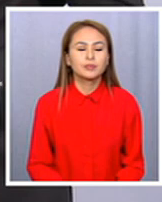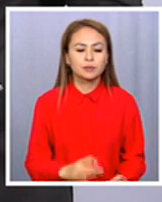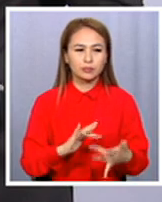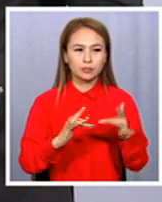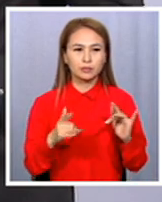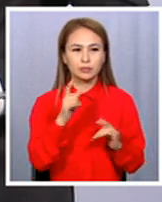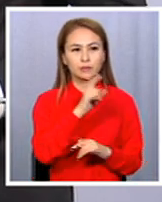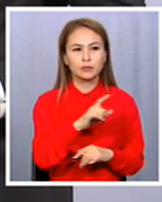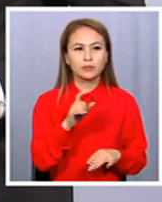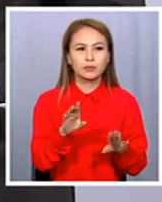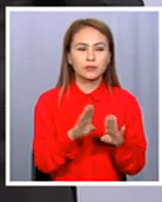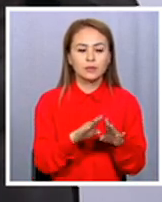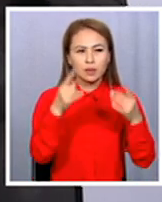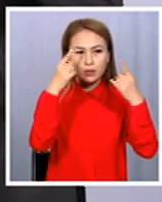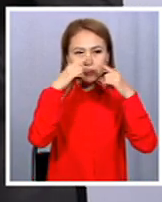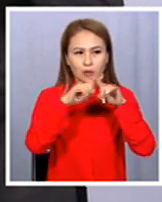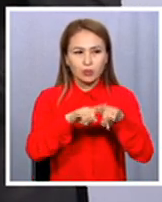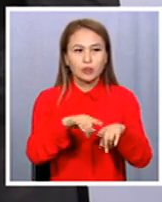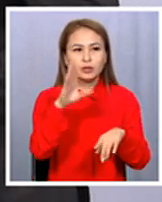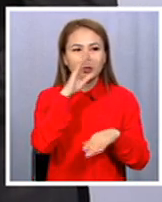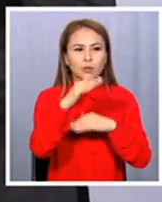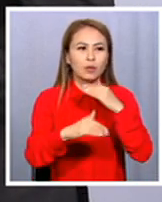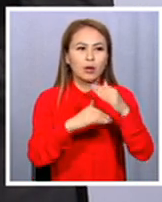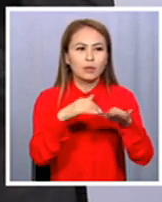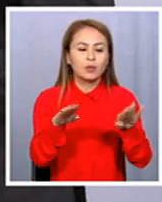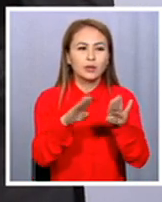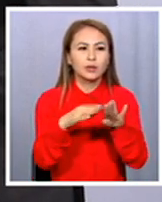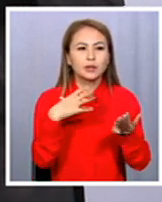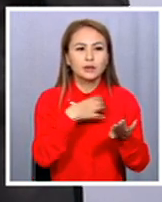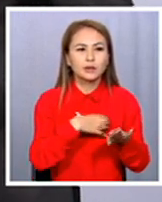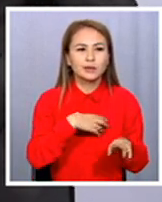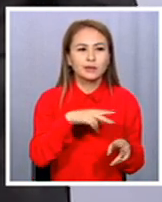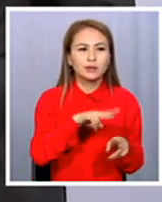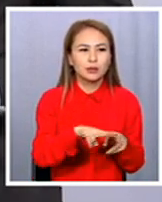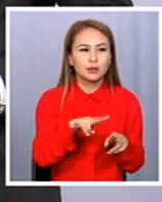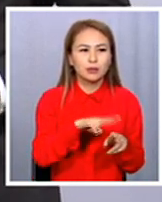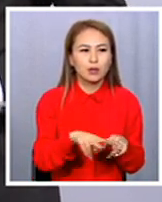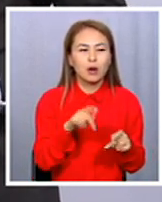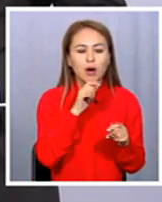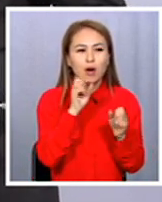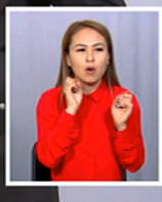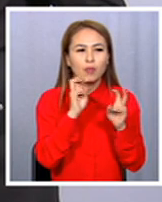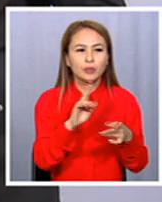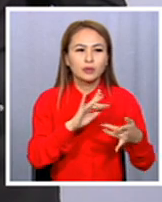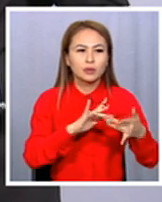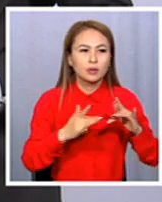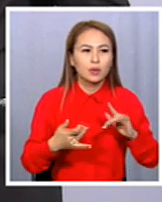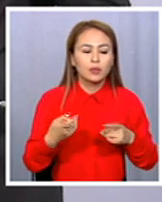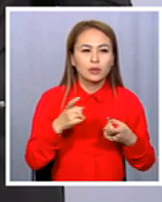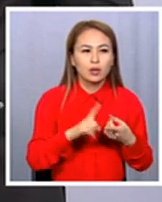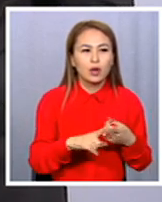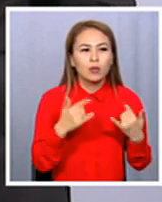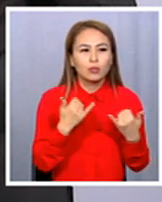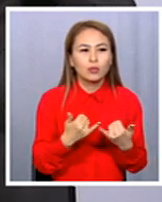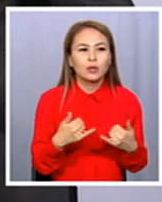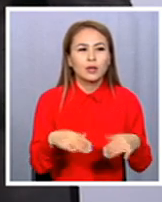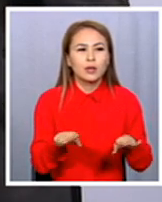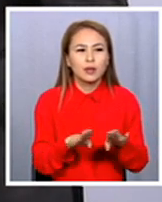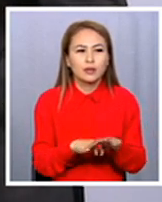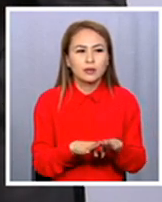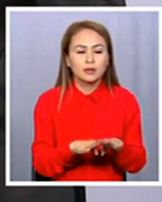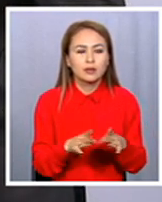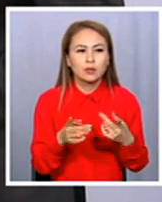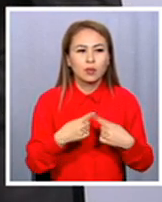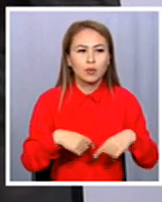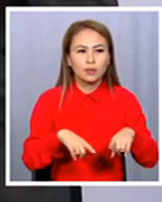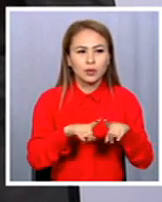үшін технологиялық жетістік болғанымен оның негізгі зияны, яки қауіп-қатері ол интернетке тәуелділік. Бұл